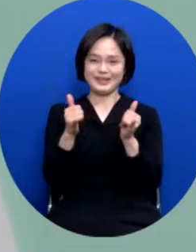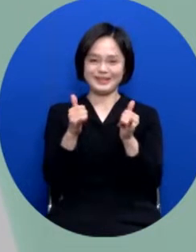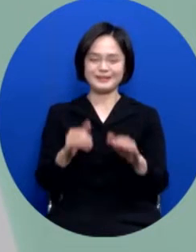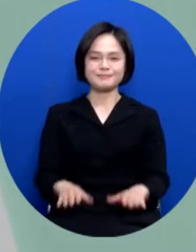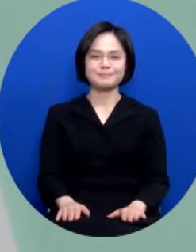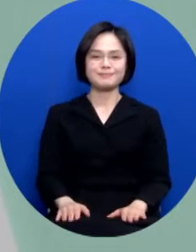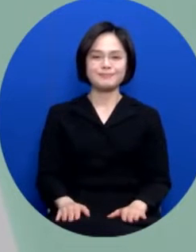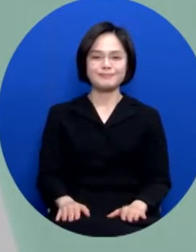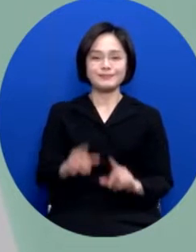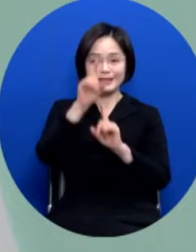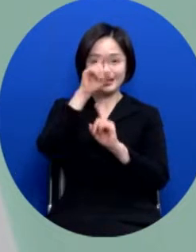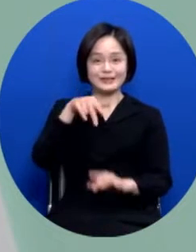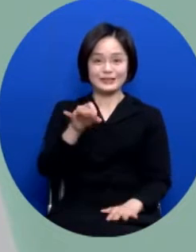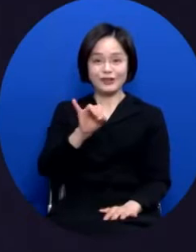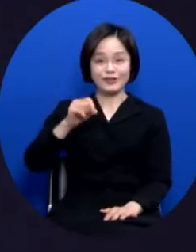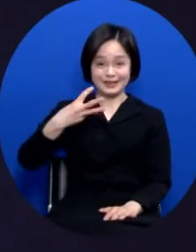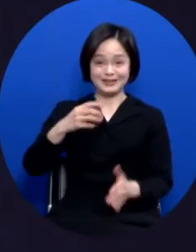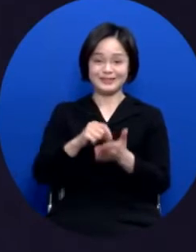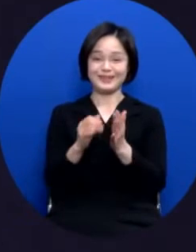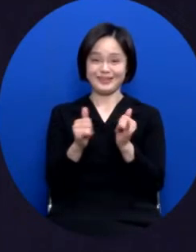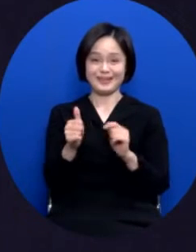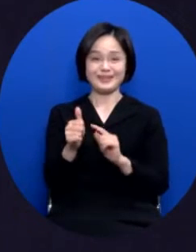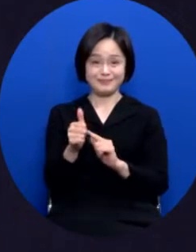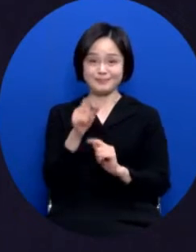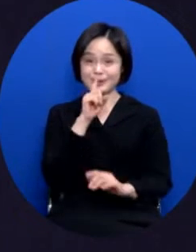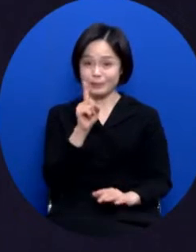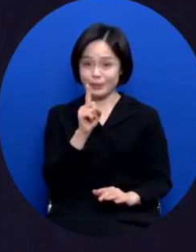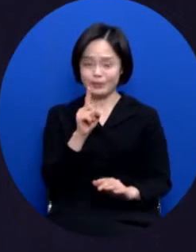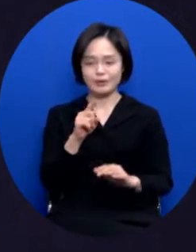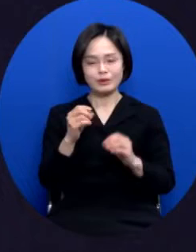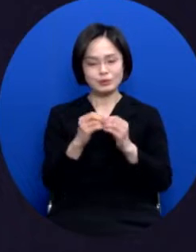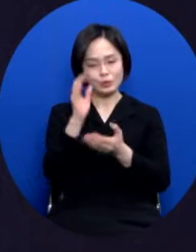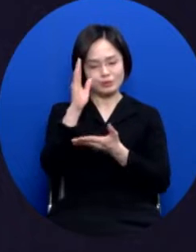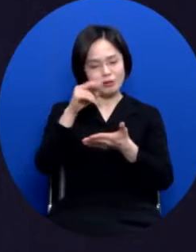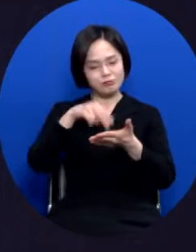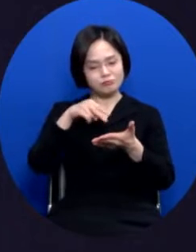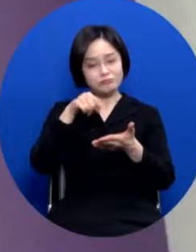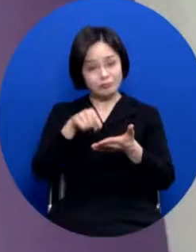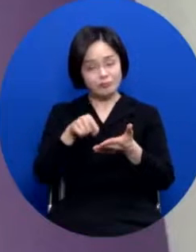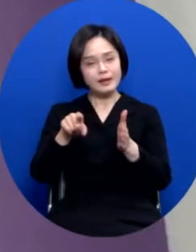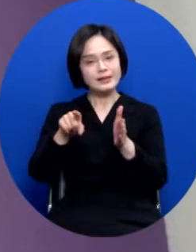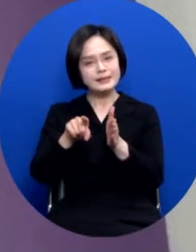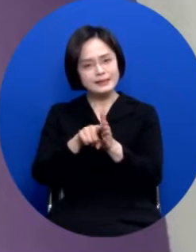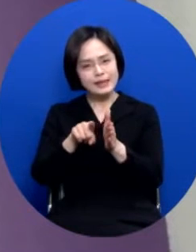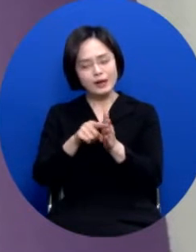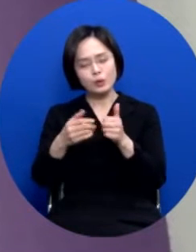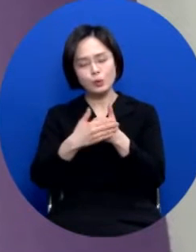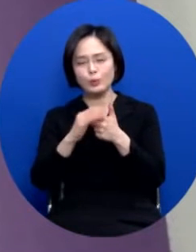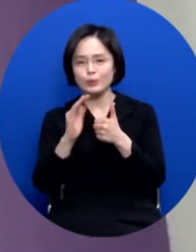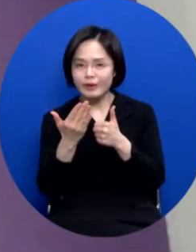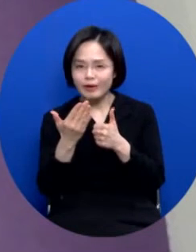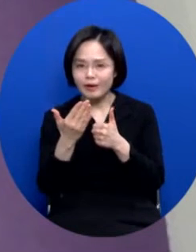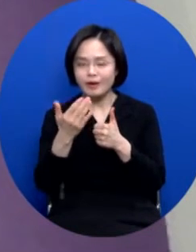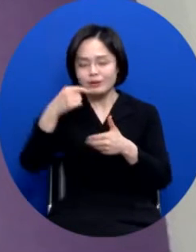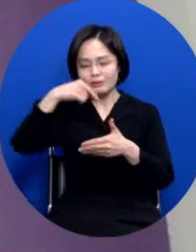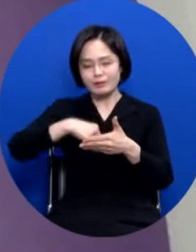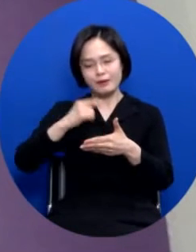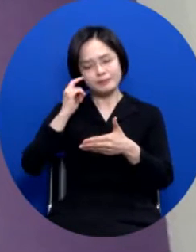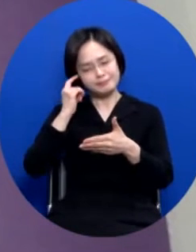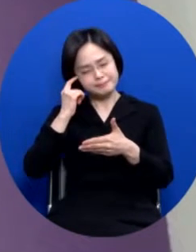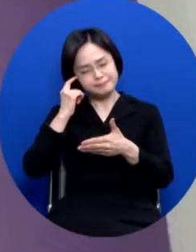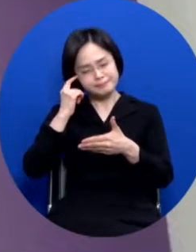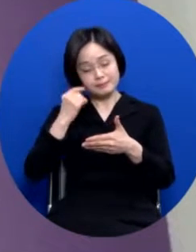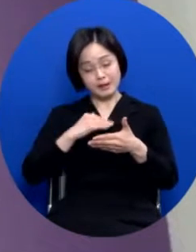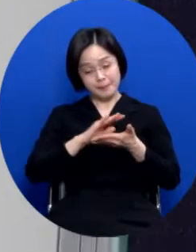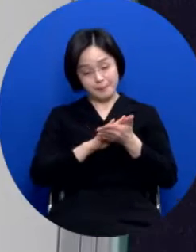상상 이정일 대표는 소설 읽기가 왜 신앙의 도구이며 어떻게 내면의 변화와 성장을 가져오는지